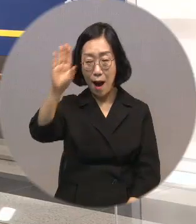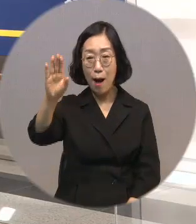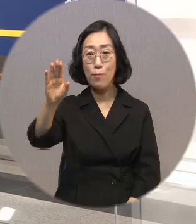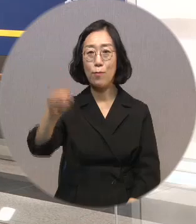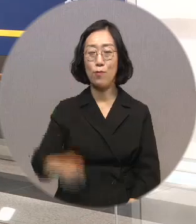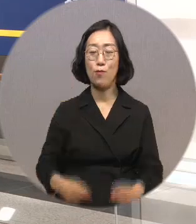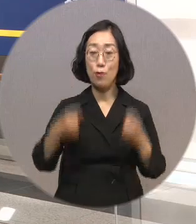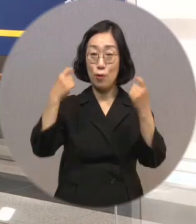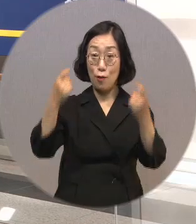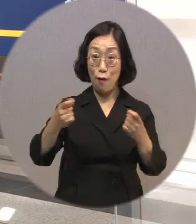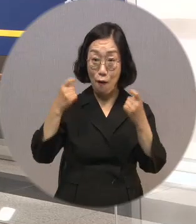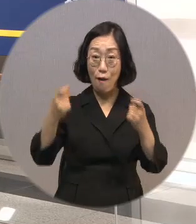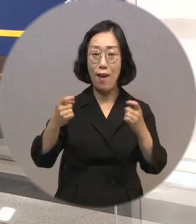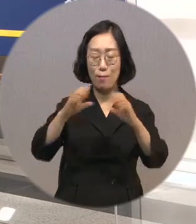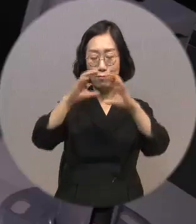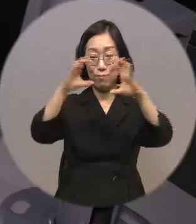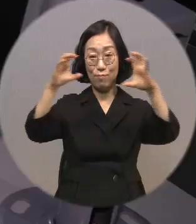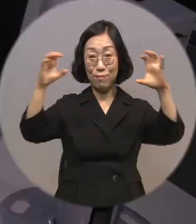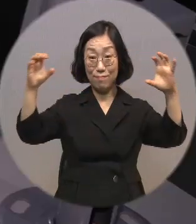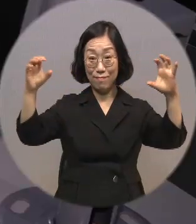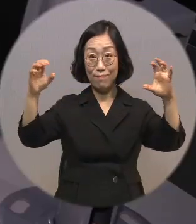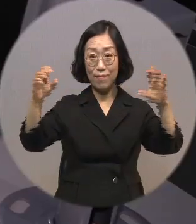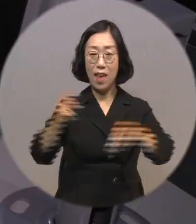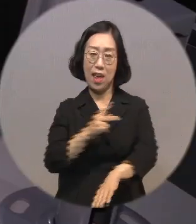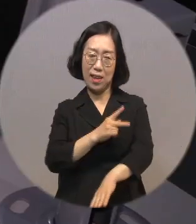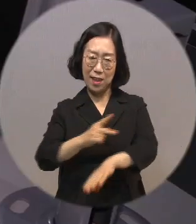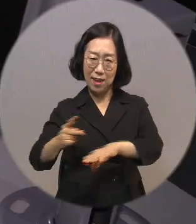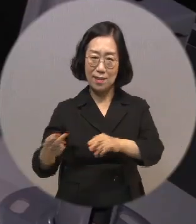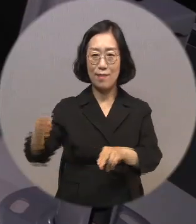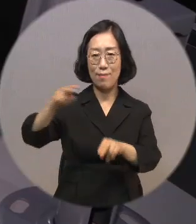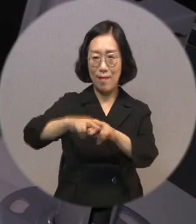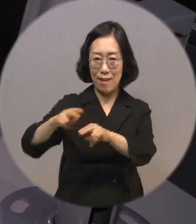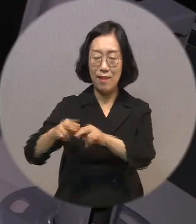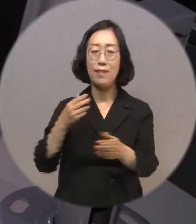기차 KTX 통일호에 올라 다양한 체험을 합니다.